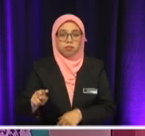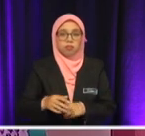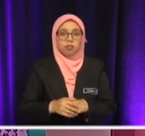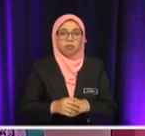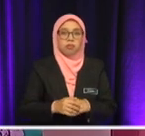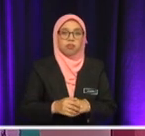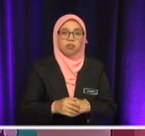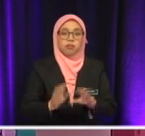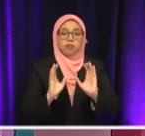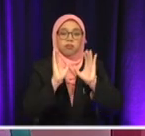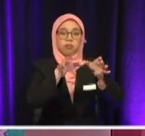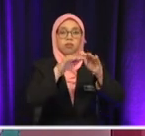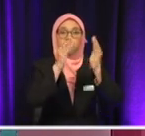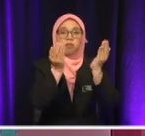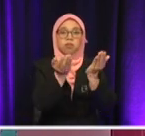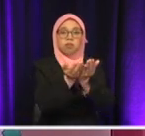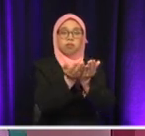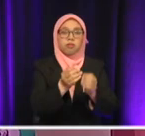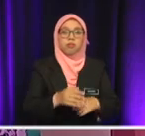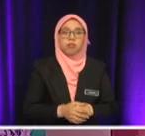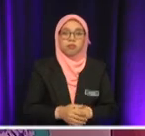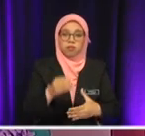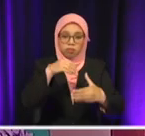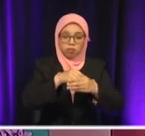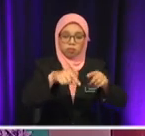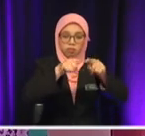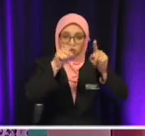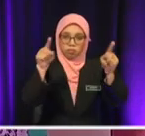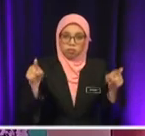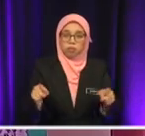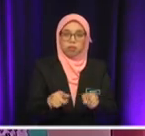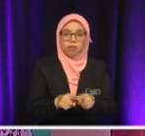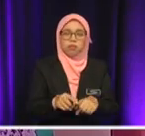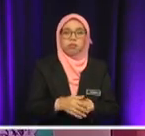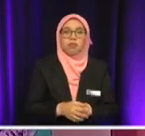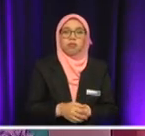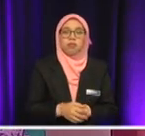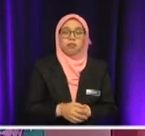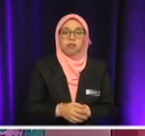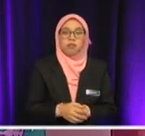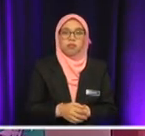gelung rotan. Okey, yang ketiga, cikgu bagi 1 lagi jawapan alternatif yang mana aktiviti